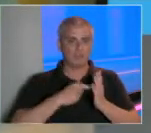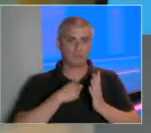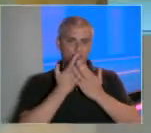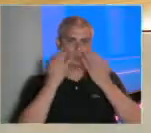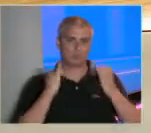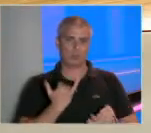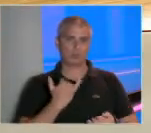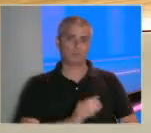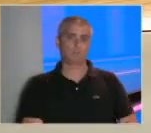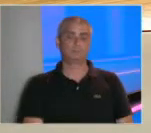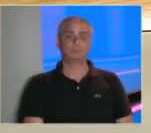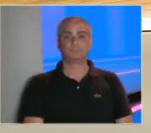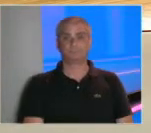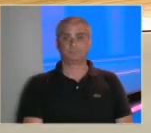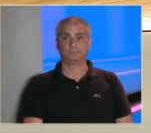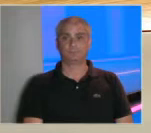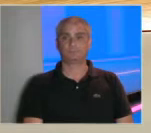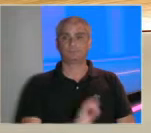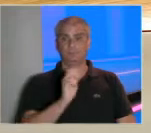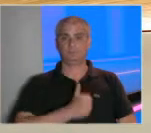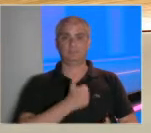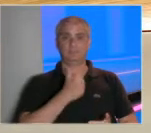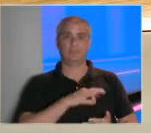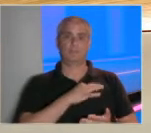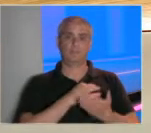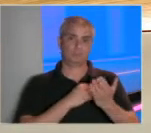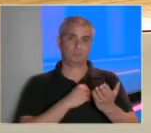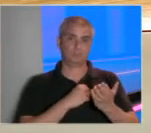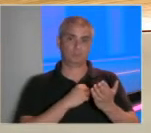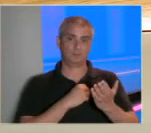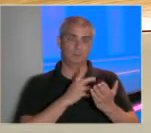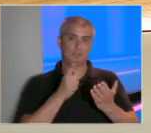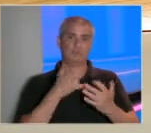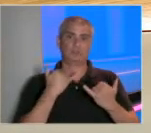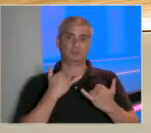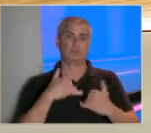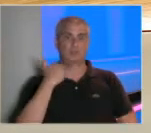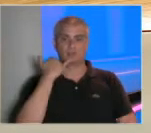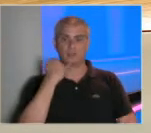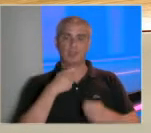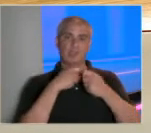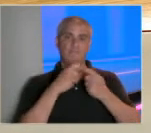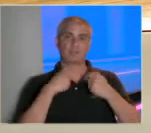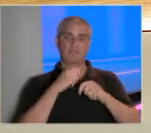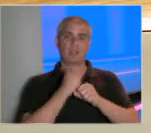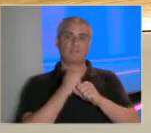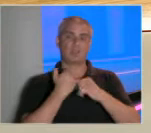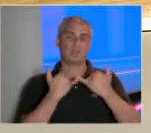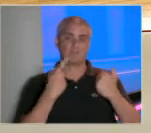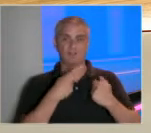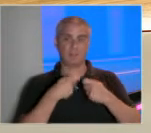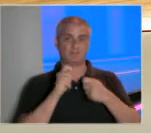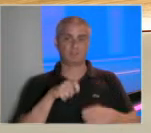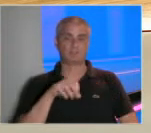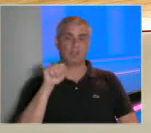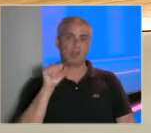ברורות. כן, כך שר הבריאות יולי אדלשטיין, ואתה נמצאת איתנו על הקו, חברת ועדת העבודה והרווחה, חברת